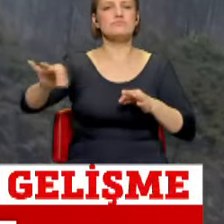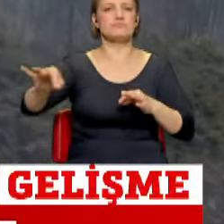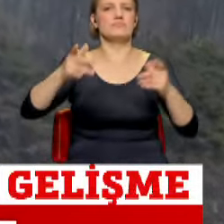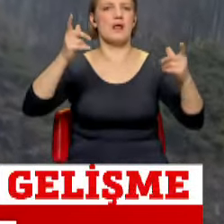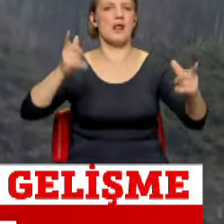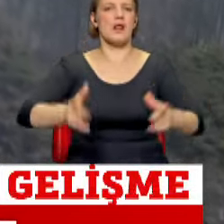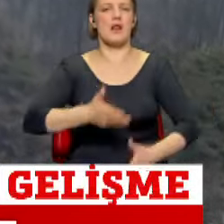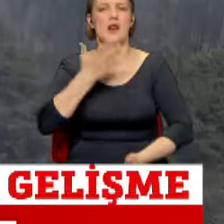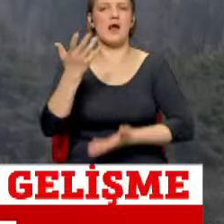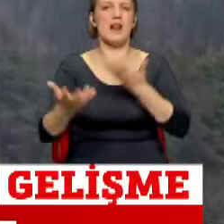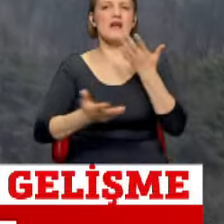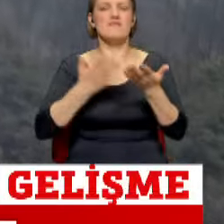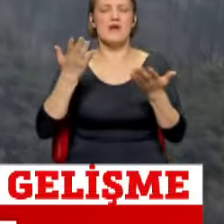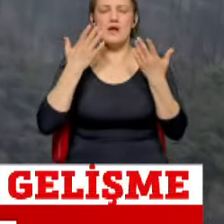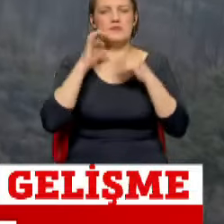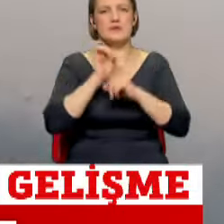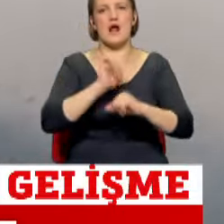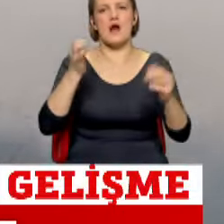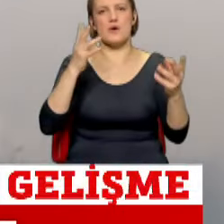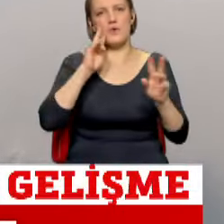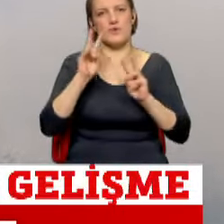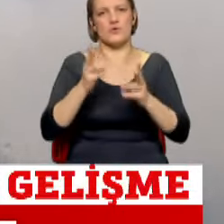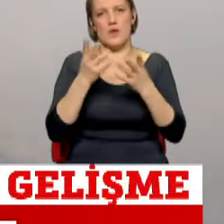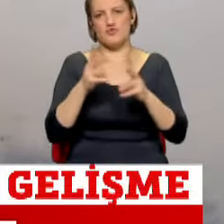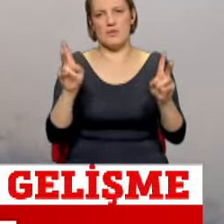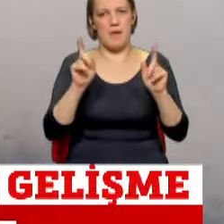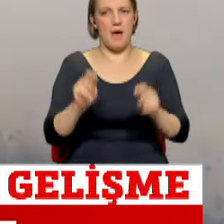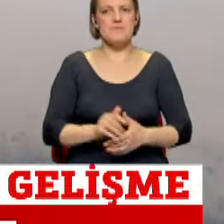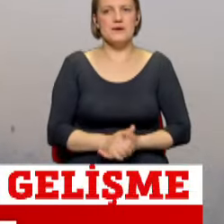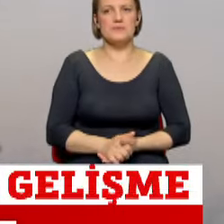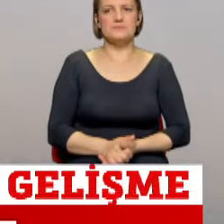alanın alevlerden etkilendiğini açıkladı.